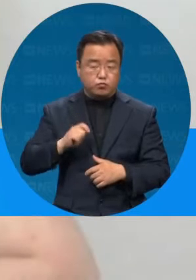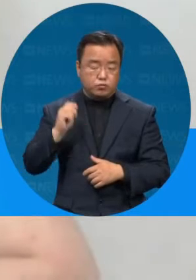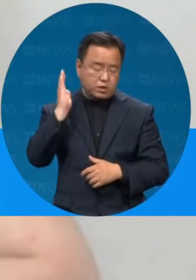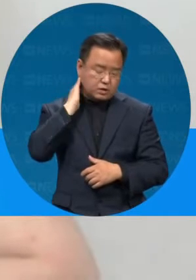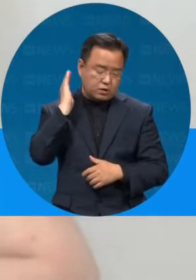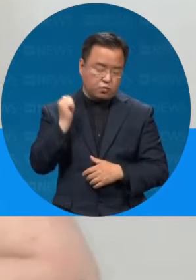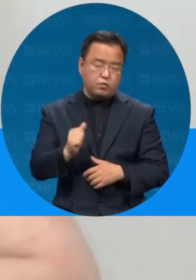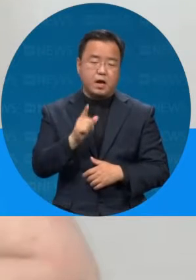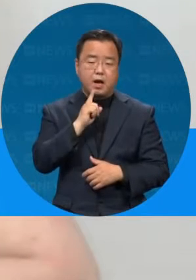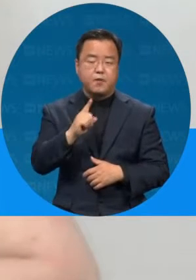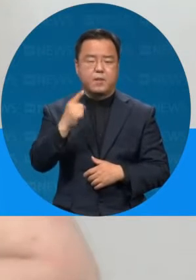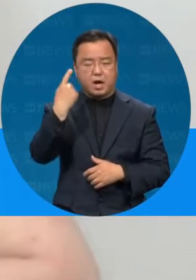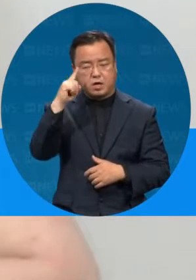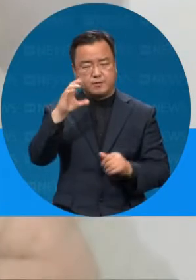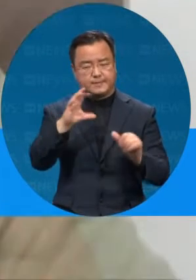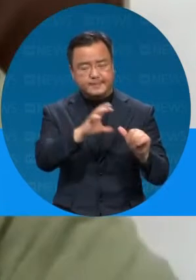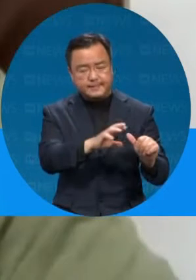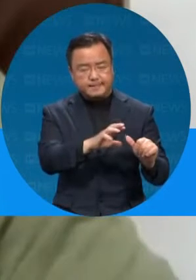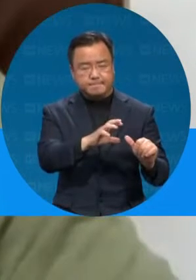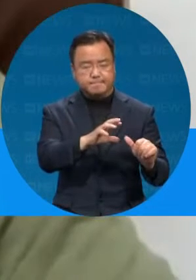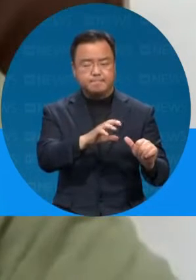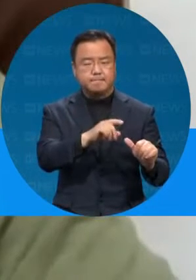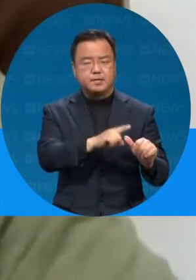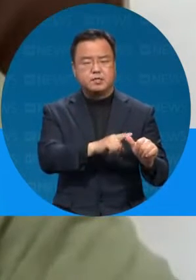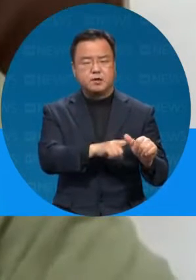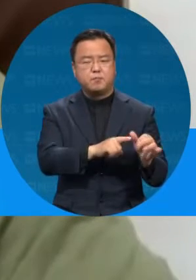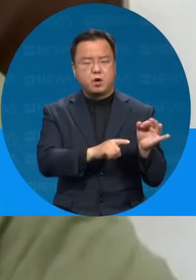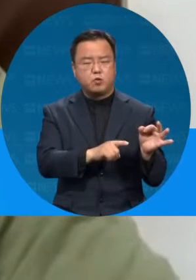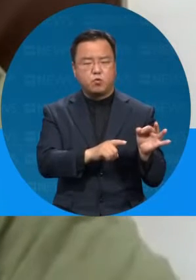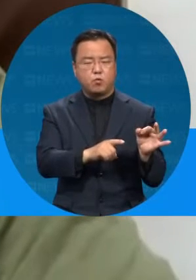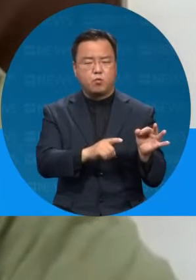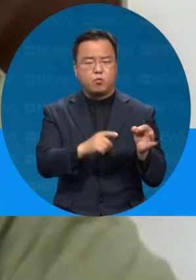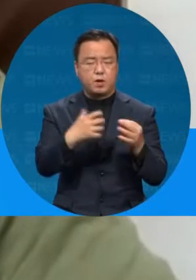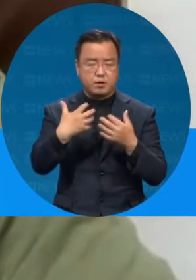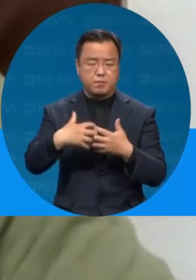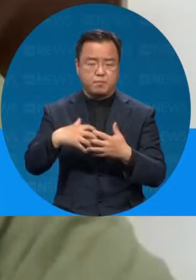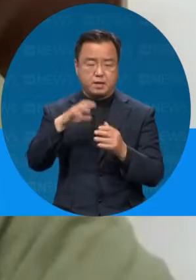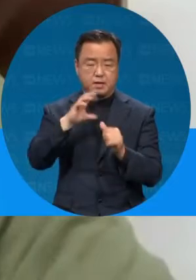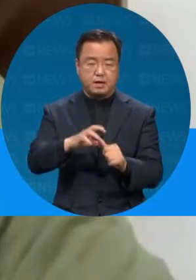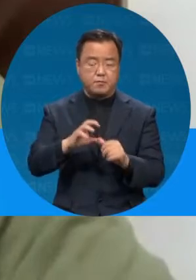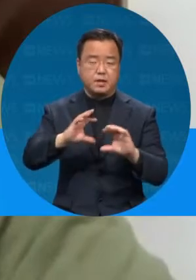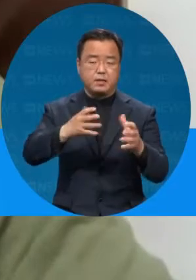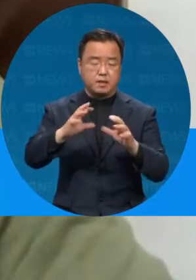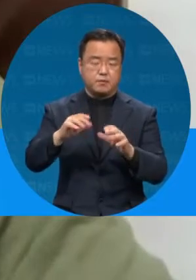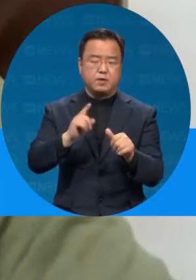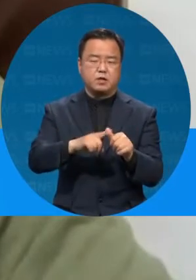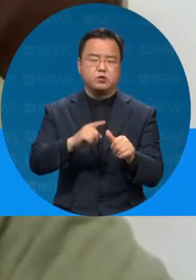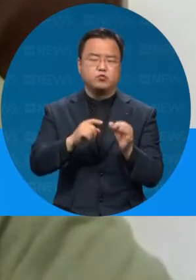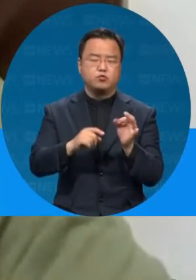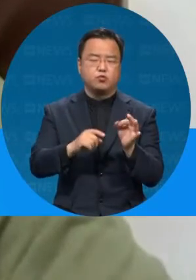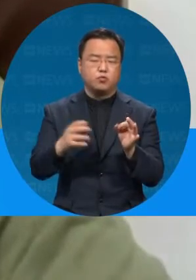대통령은 러시아에 제재를 부과하고 러시아 자산을 동결한 국가들은 전쟁이 끝나면 그 돈을